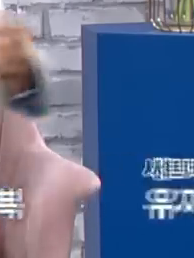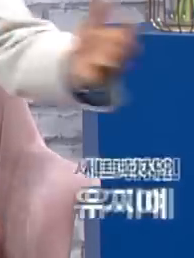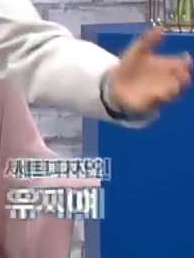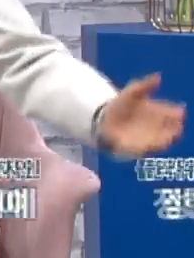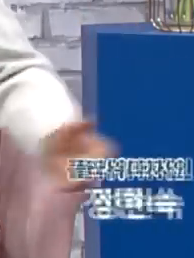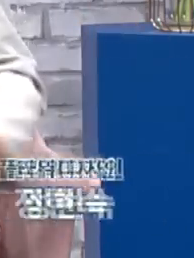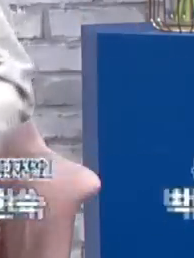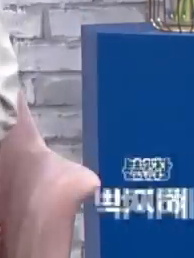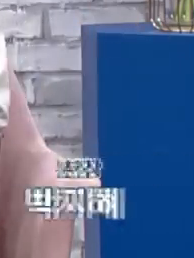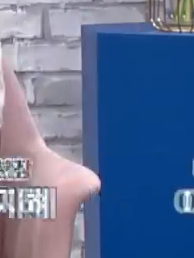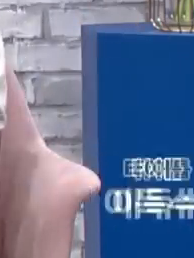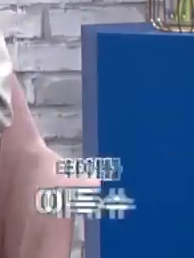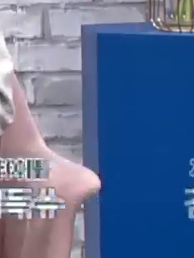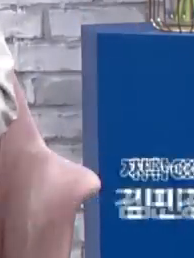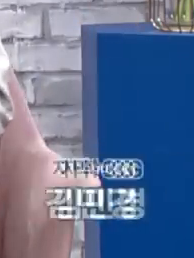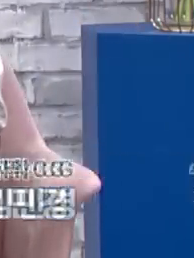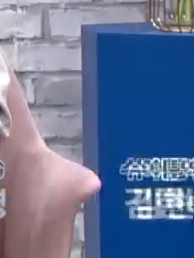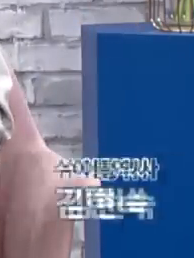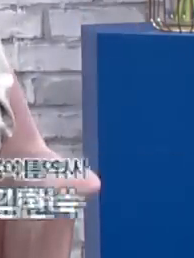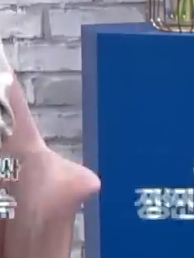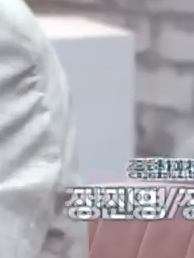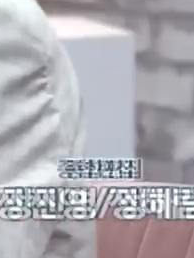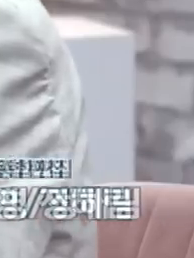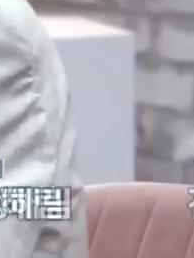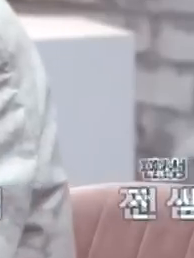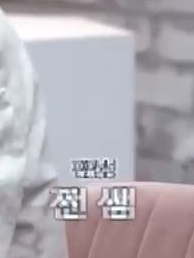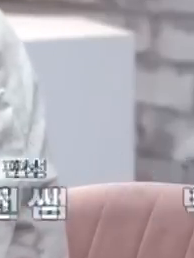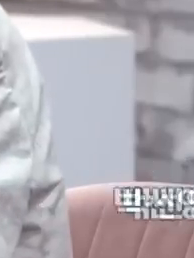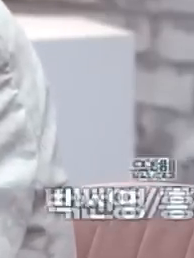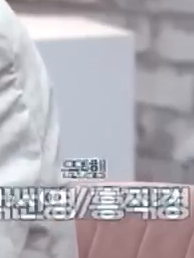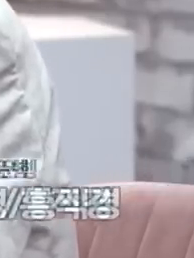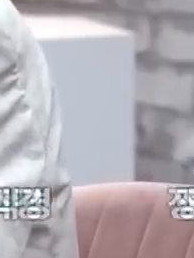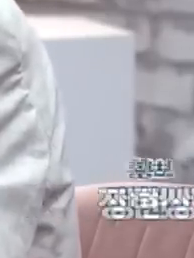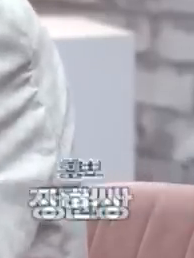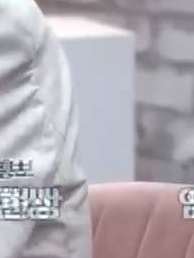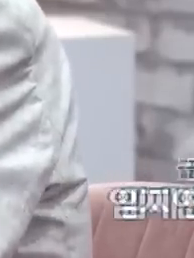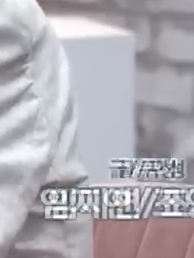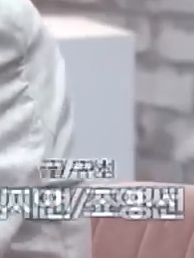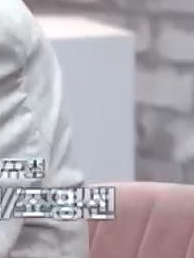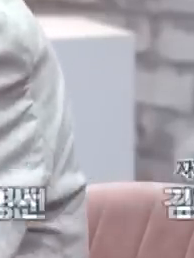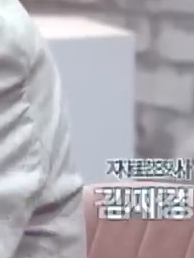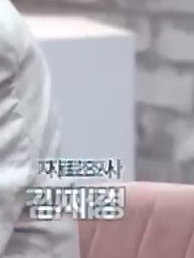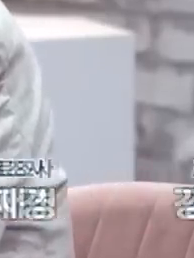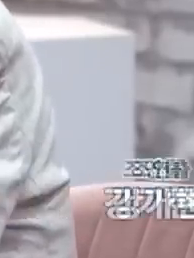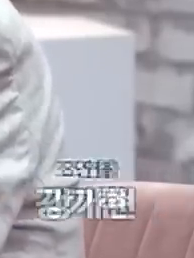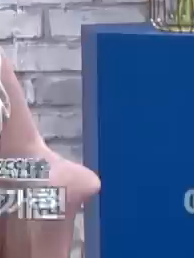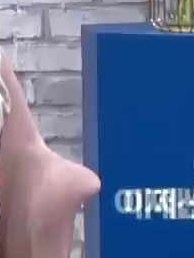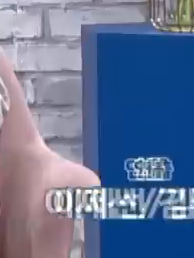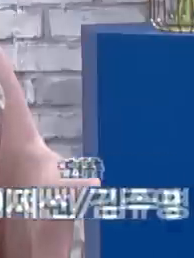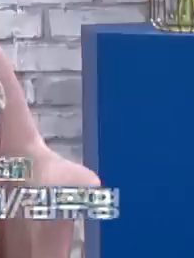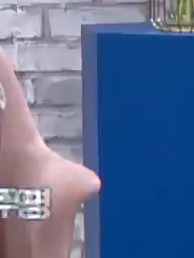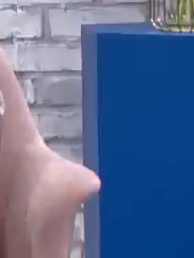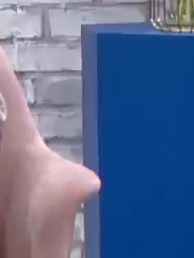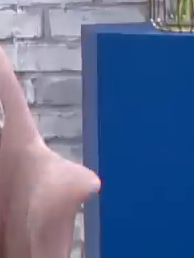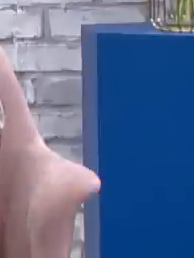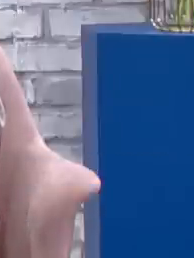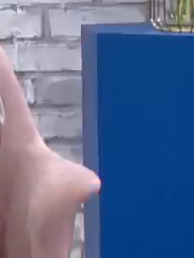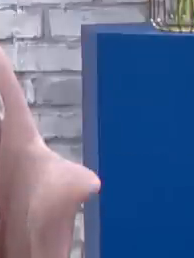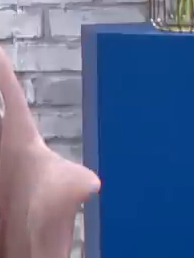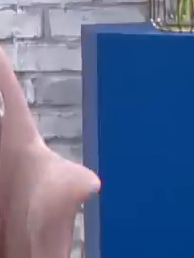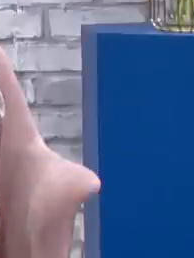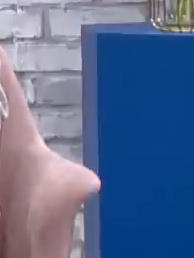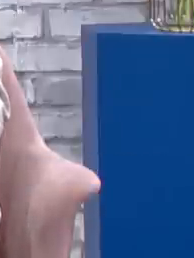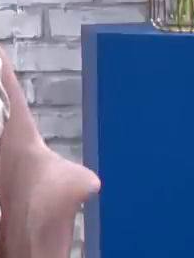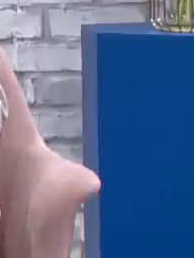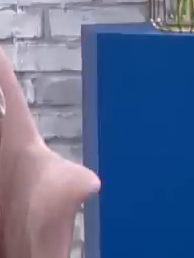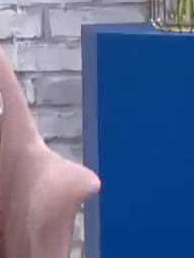그거 그대로만 하면 되는 거거든요. 그러네요. 그러면 뭐 통일돼도 뭐 아무 일 없지 뭐. 네, 그러니까요. 네. 자, 저희 CTS는 다음 세대와 가슴